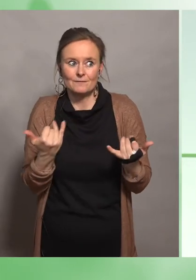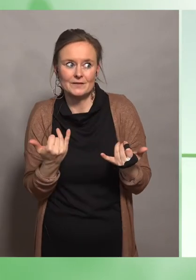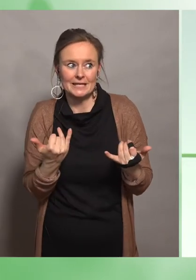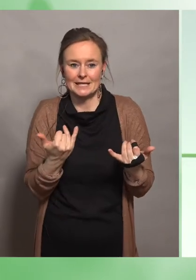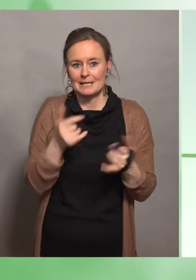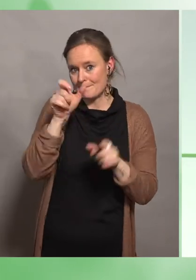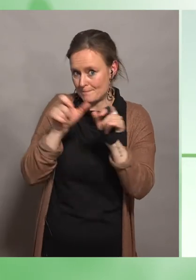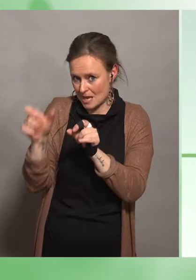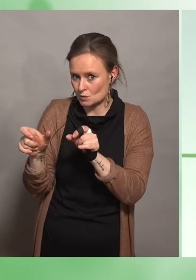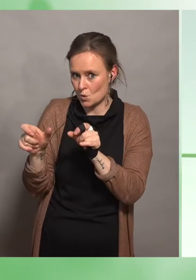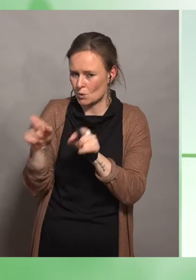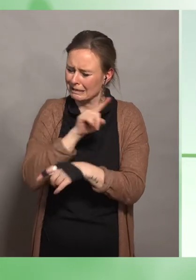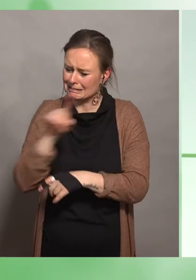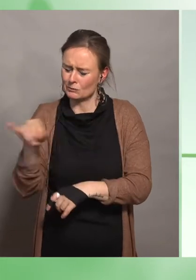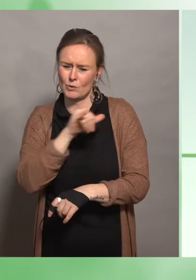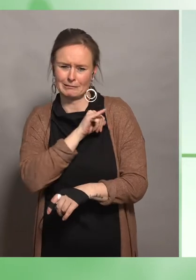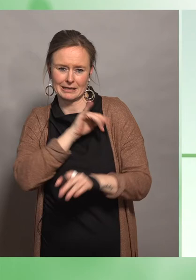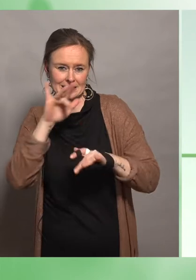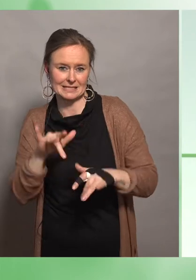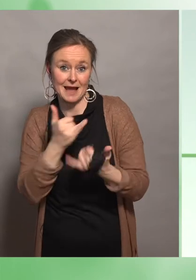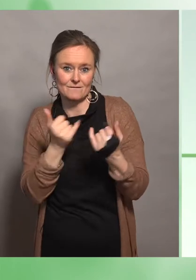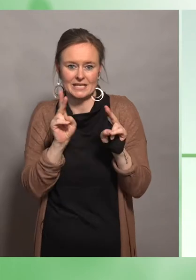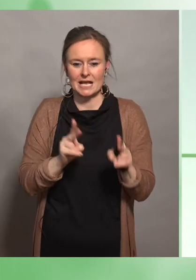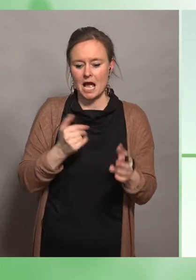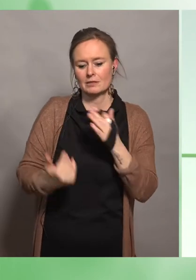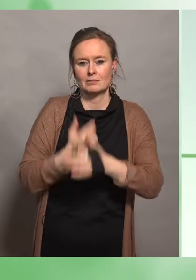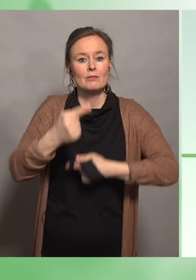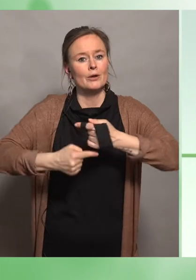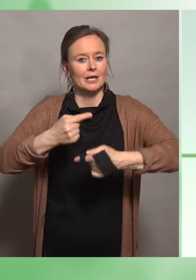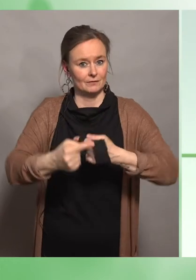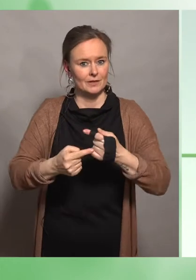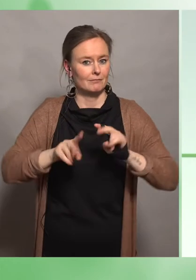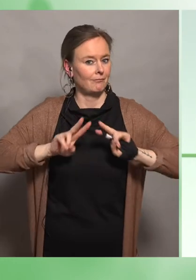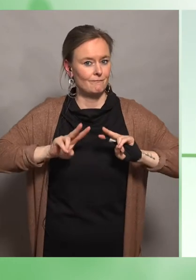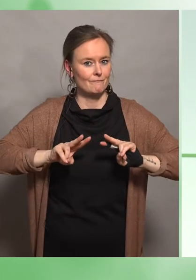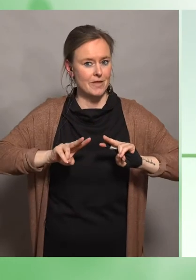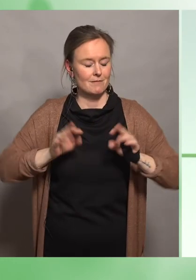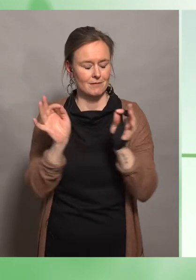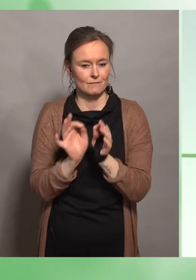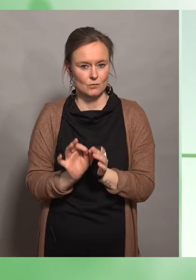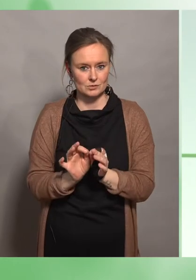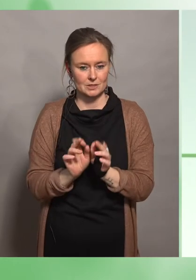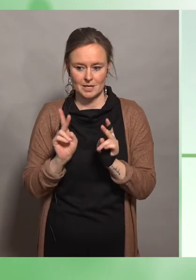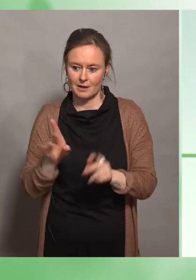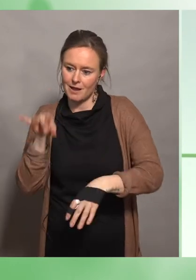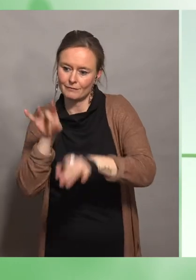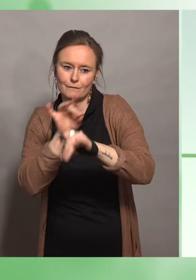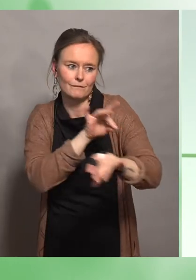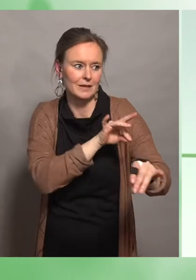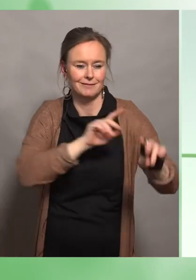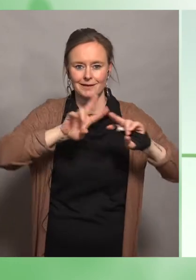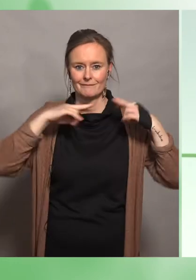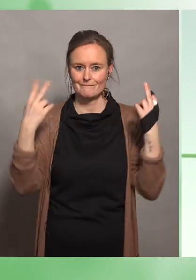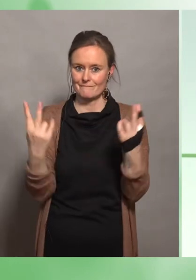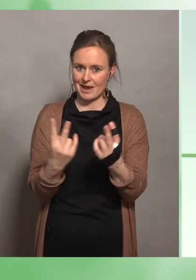daran interessiert sind, wie kann man neue Entwicklungen, die wirklich funktionieren, ausfindig machen aus der ganzen Welt. Und